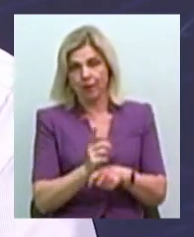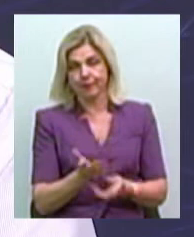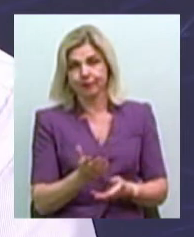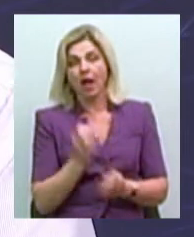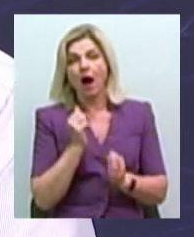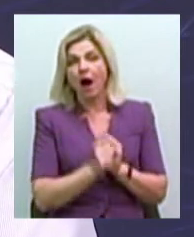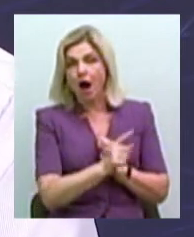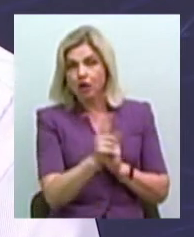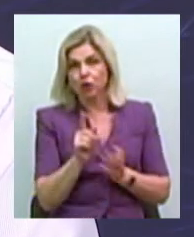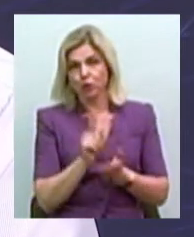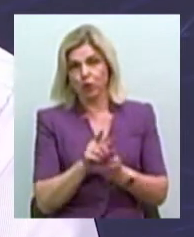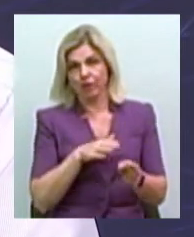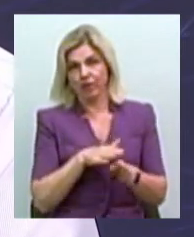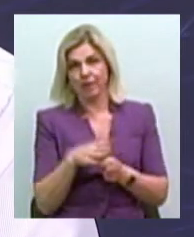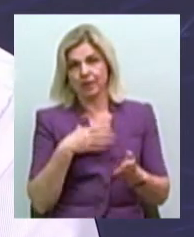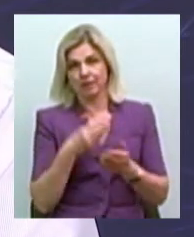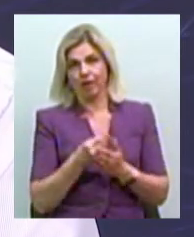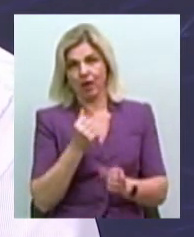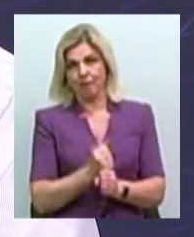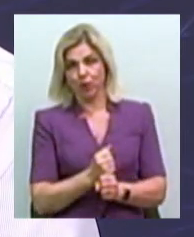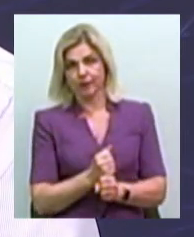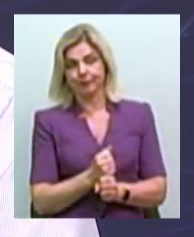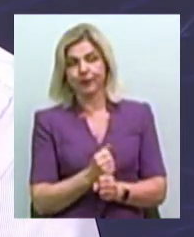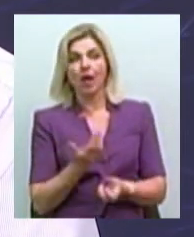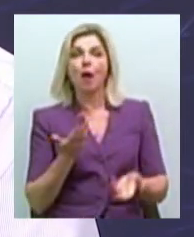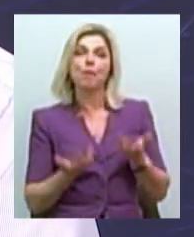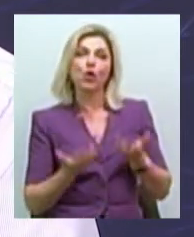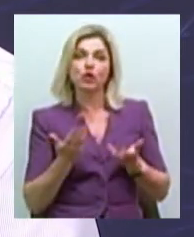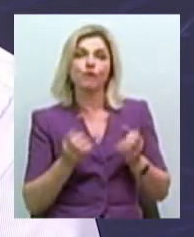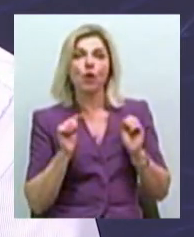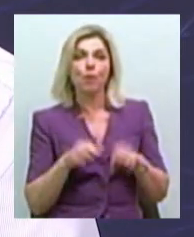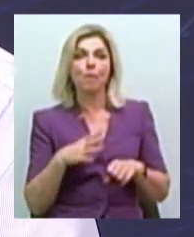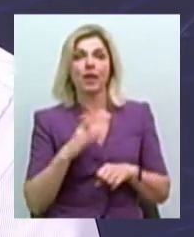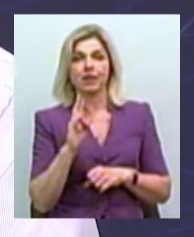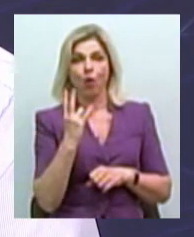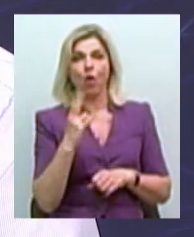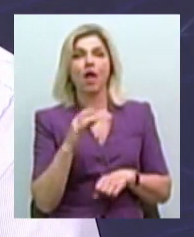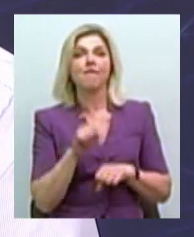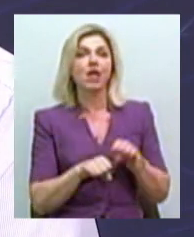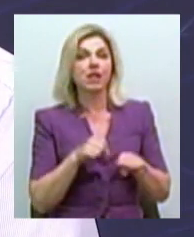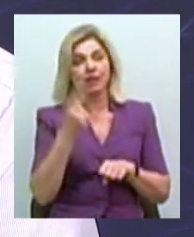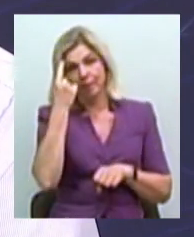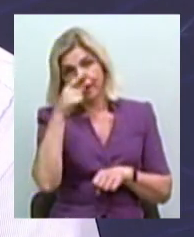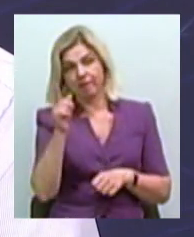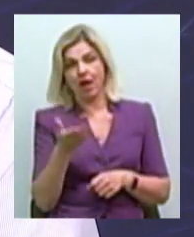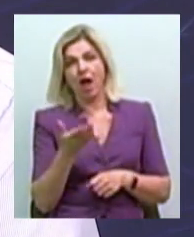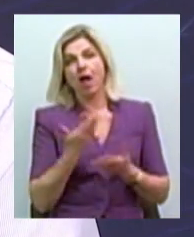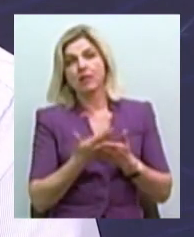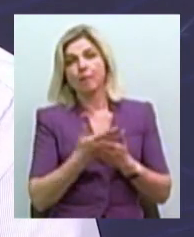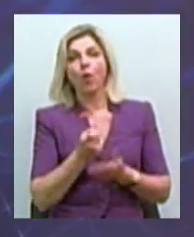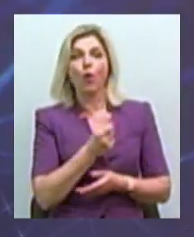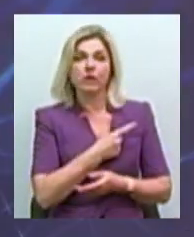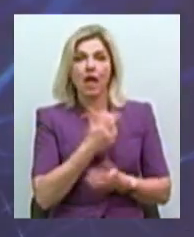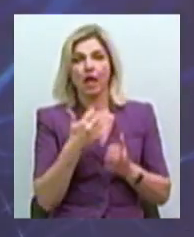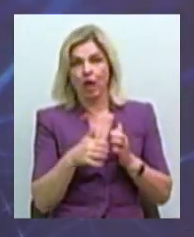должен выполнять свою работу. Якщо вам відомо, можливо, ми знову якийсь миколаївський велосипед винаходимо, а, наприклад, в Одесі, в Херсоні це